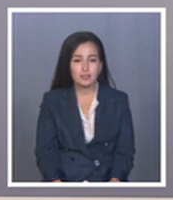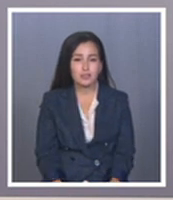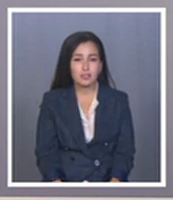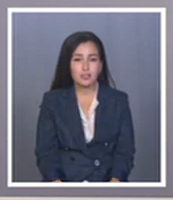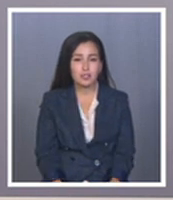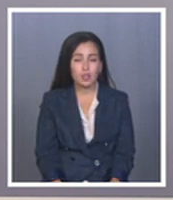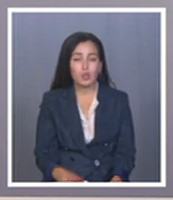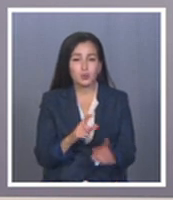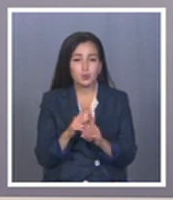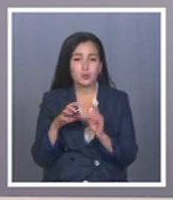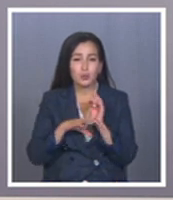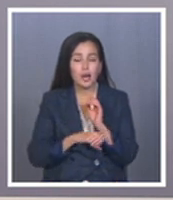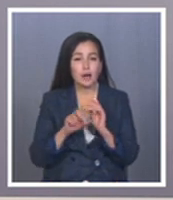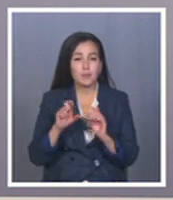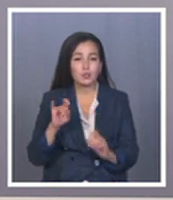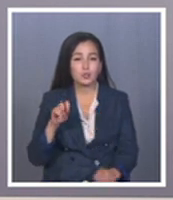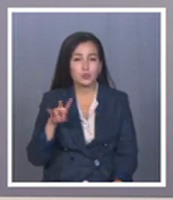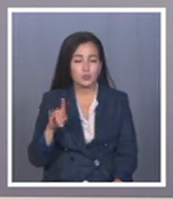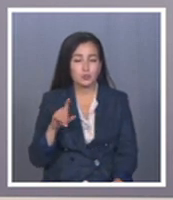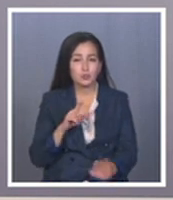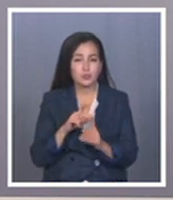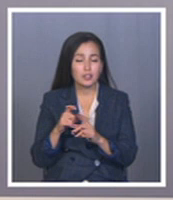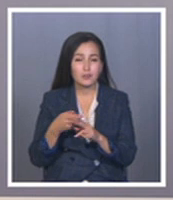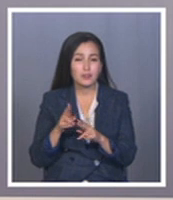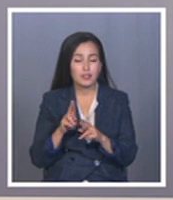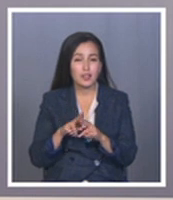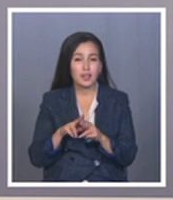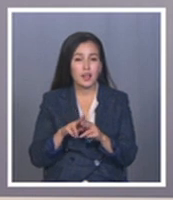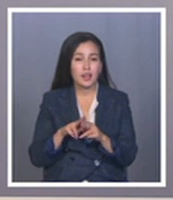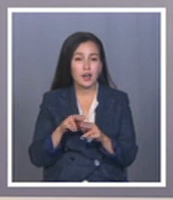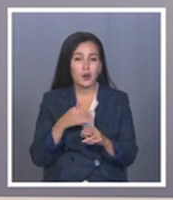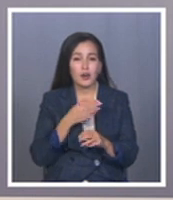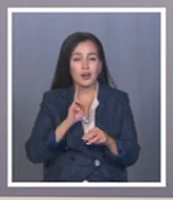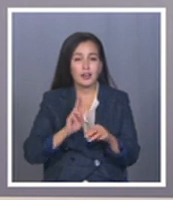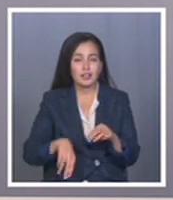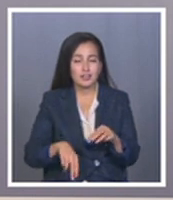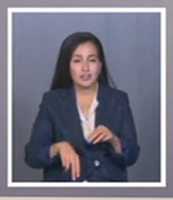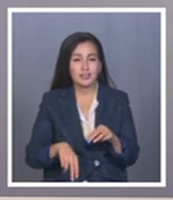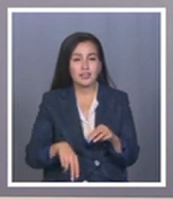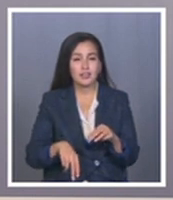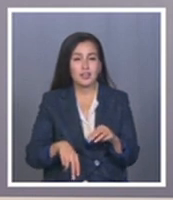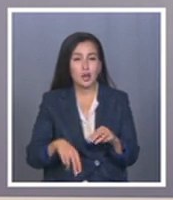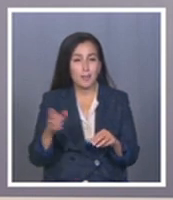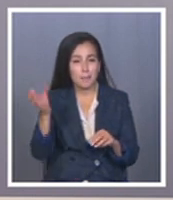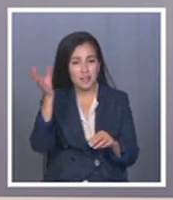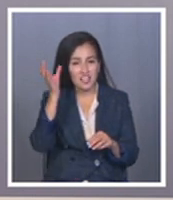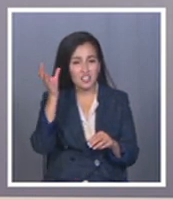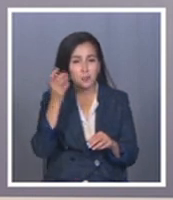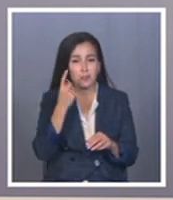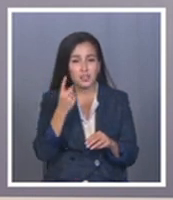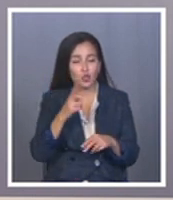Сөз соңын Ахмет Байтұрсынұлының мына бір ұлағатты сөзімен аяқтағым келіп отыр. Білім бір